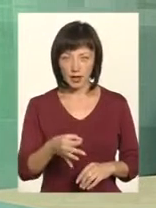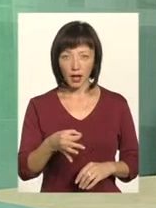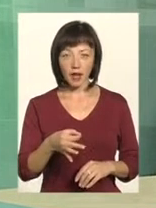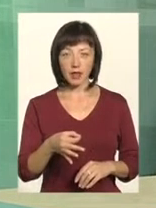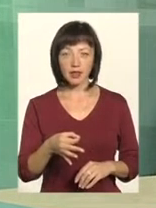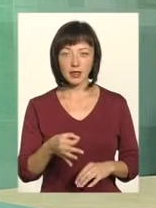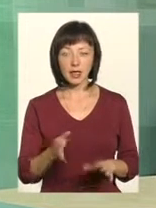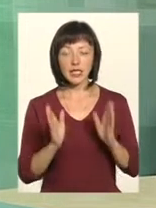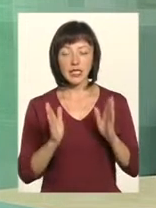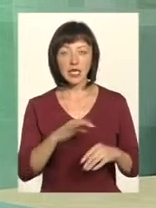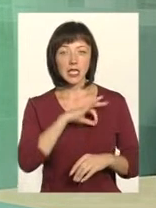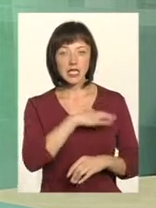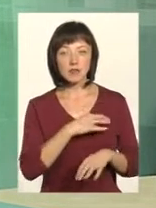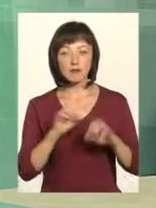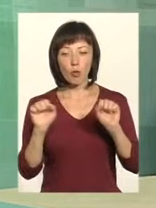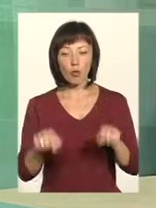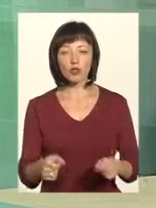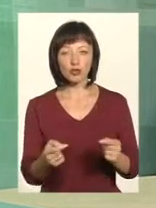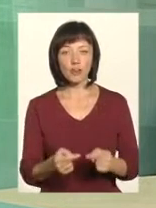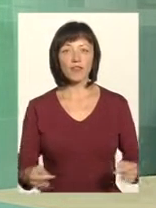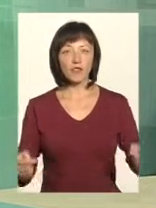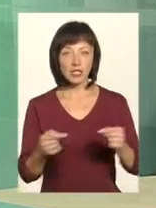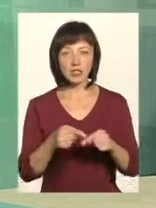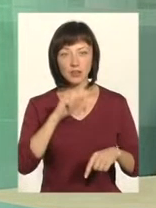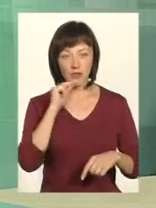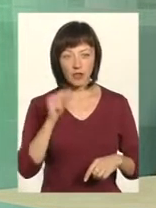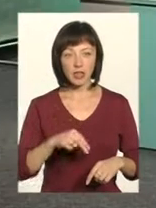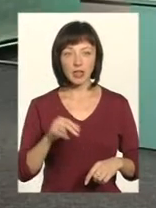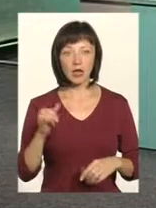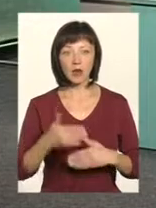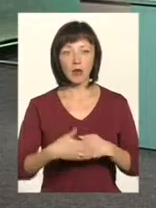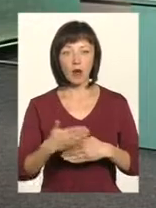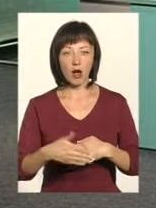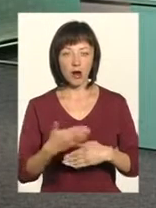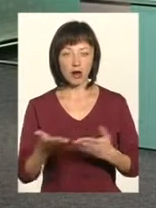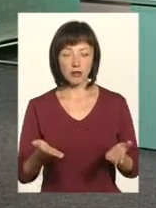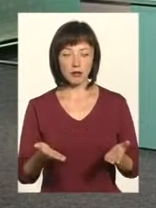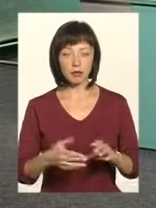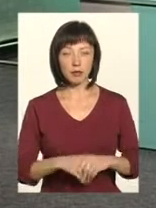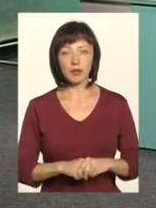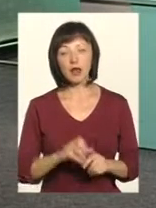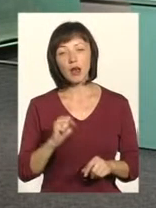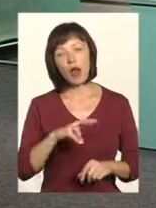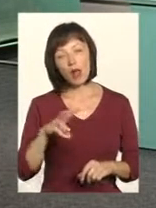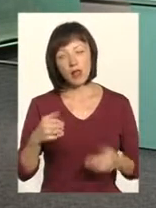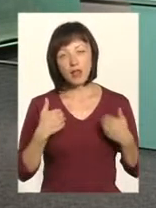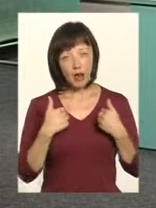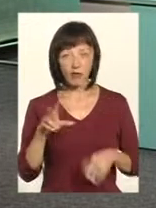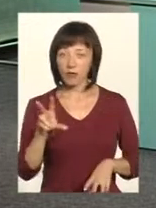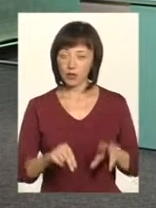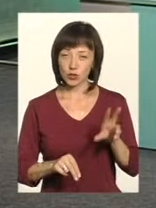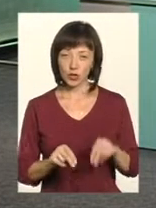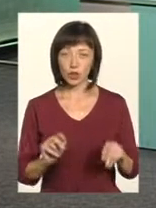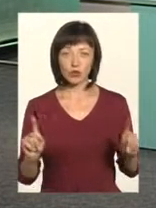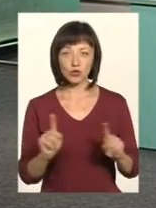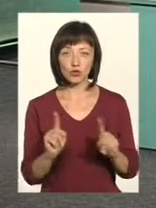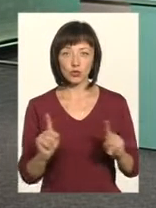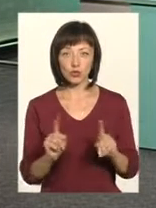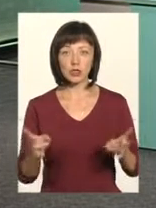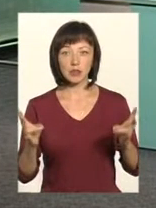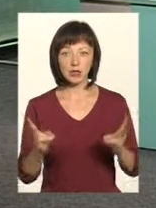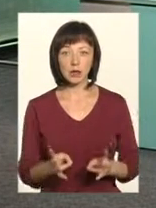тільки слідство може визначити винних і покарати. Але я вважаю, що